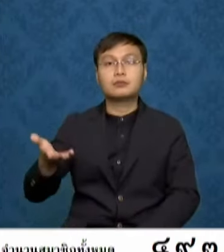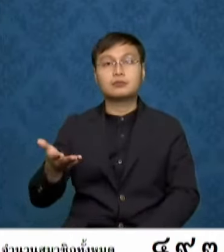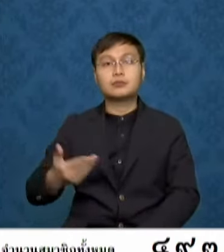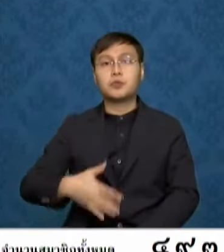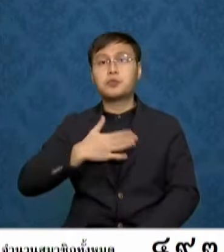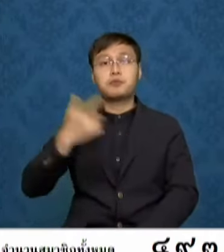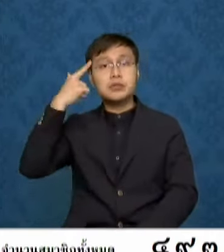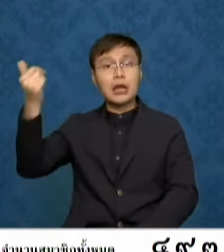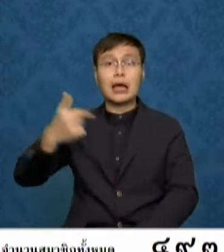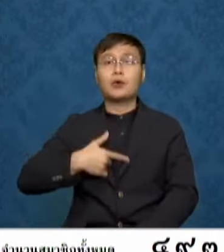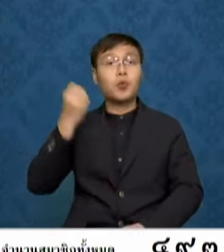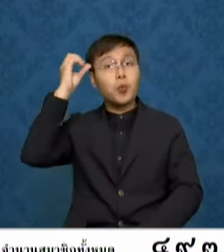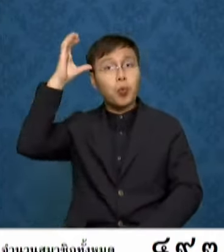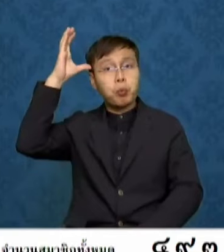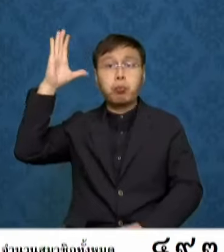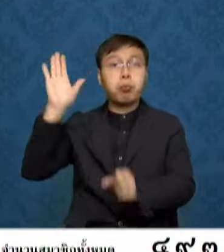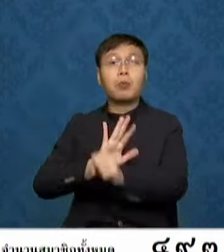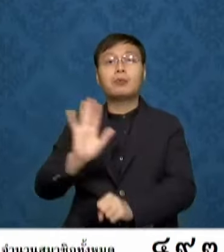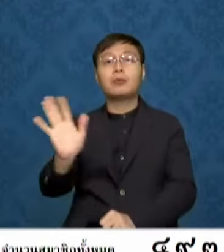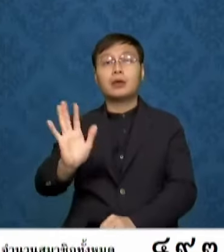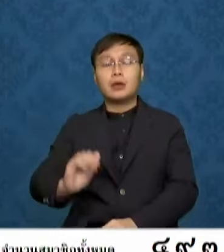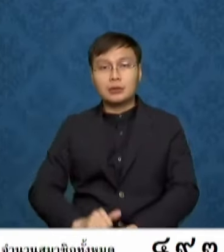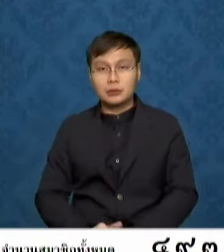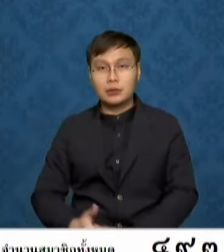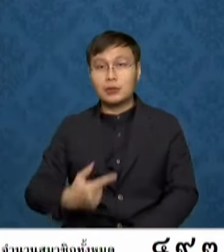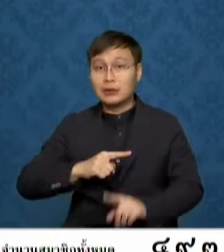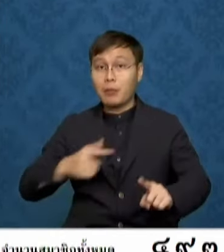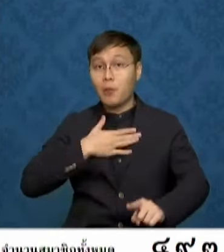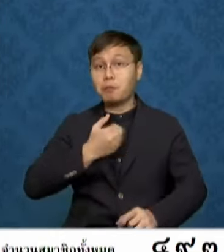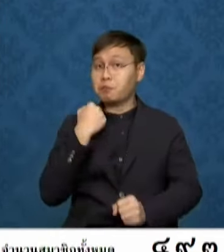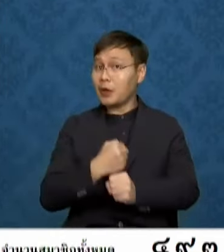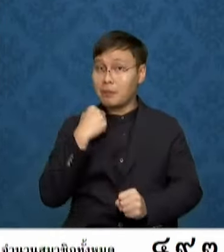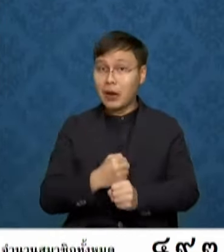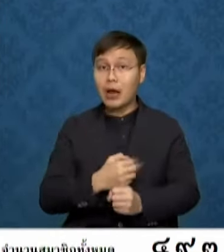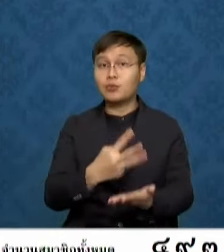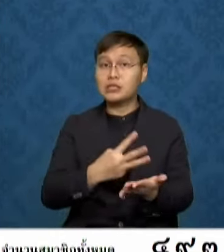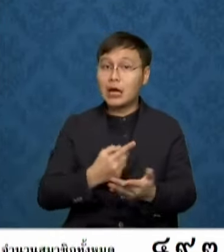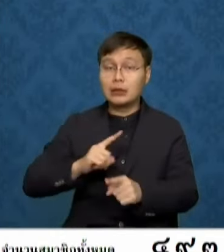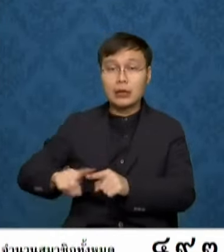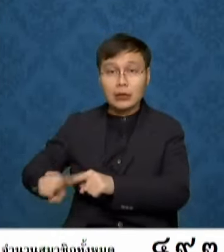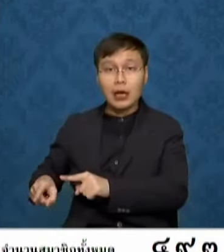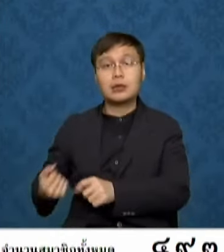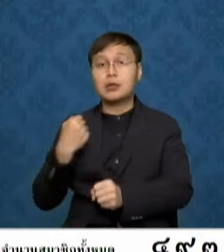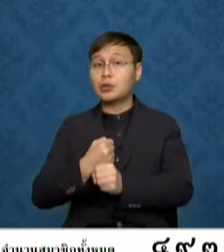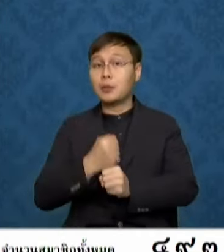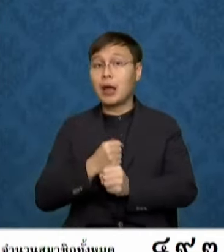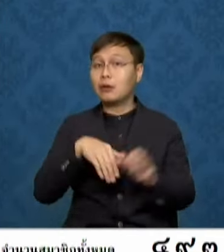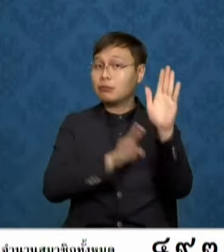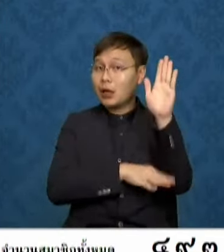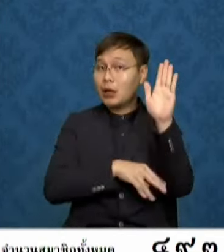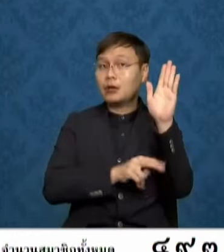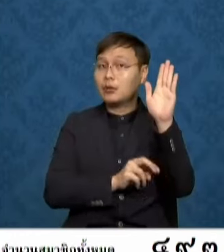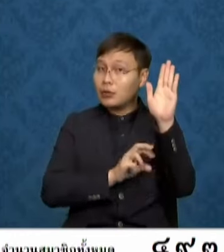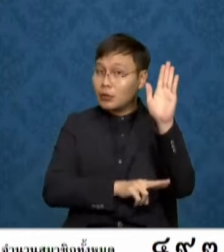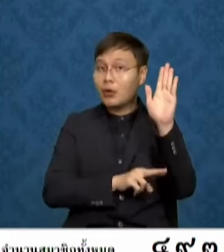ไม่ได้มีความรู้มากมายมาจากไหนหรอกครับทั้งหมดมาจากคนที่ทำงานในพื้นที่นักวิชาการต่างๆหรือแม้แต่นักการเมืองของพวกเรานี่